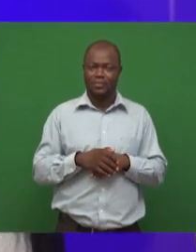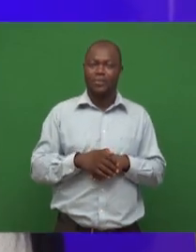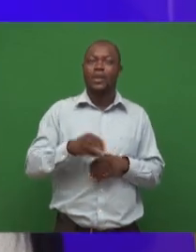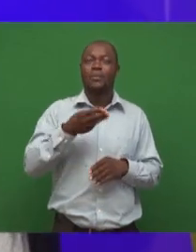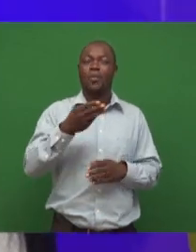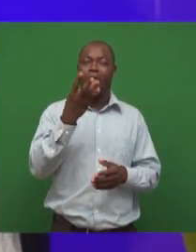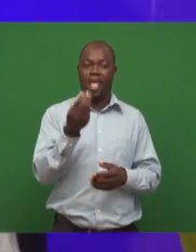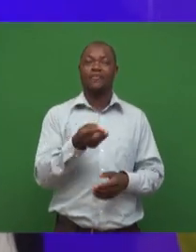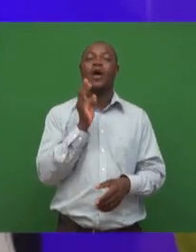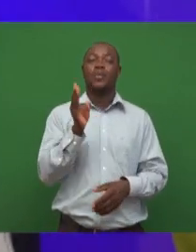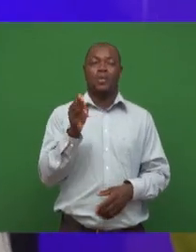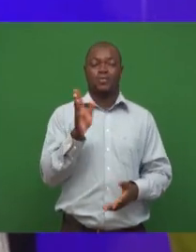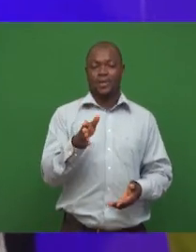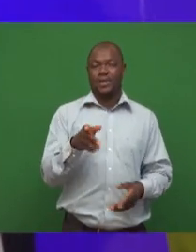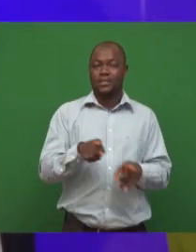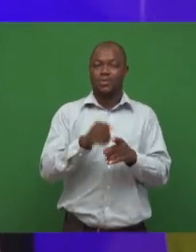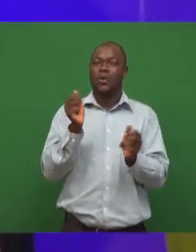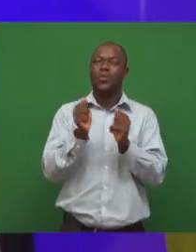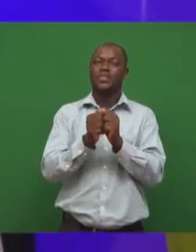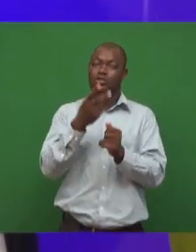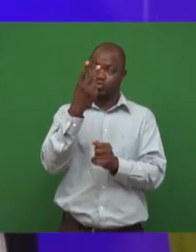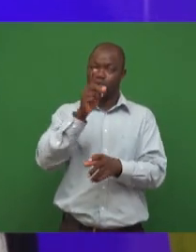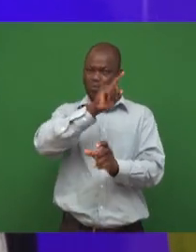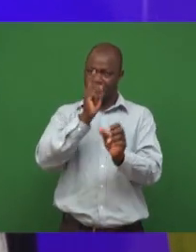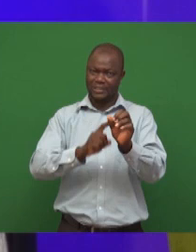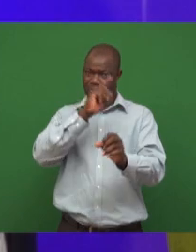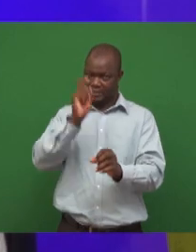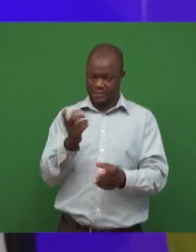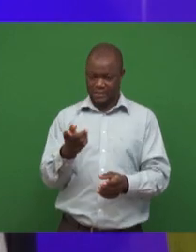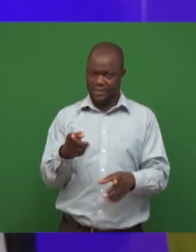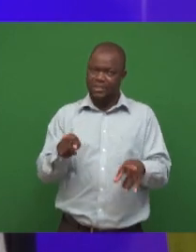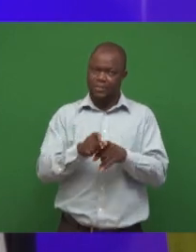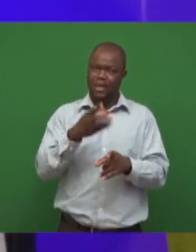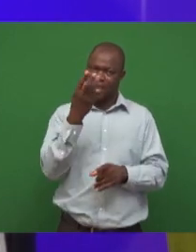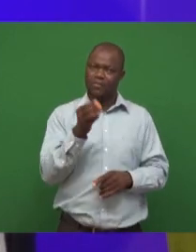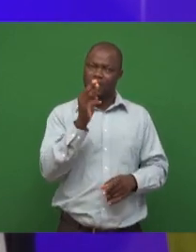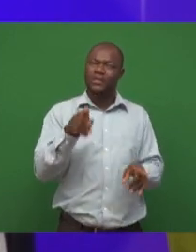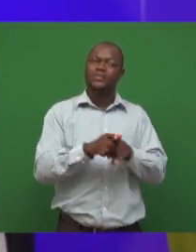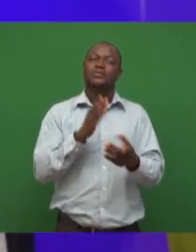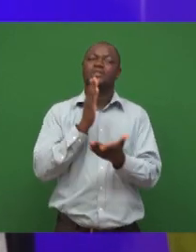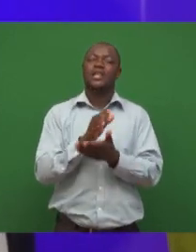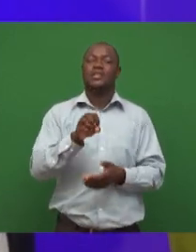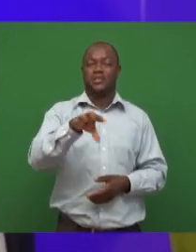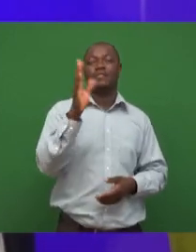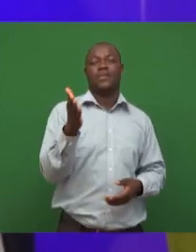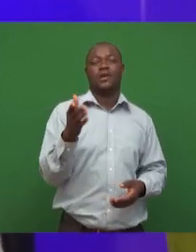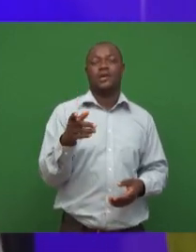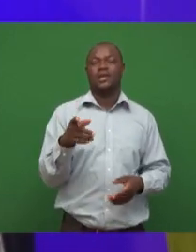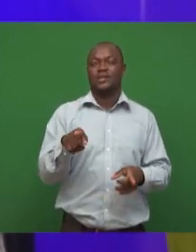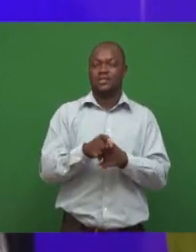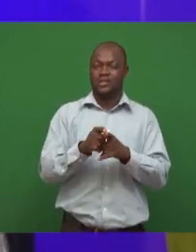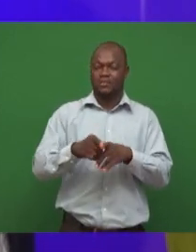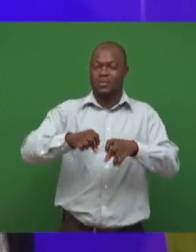vane matambudziko asi muri kuona pamibvunzo miri yabvunzwa matambudziko acho ndeekunge ekuzvipa zvinova